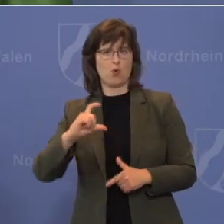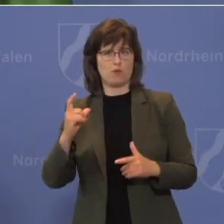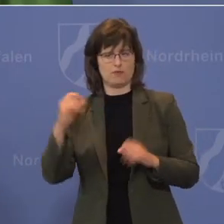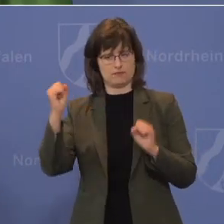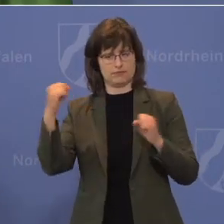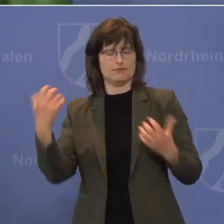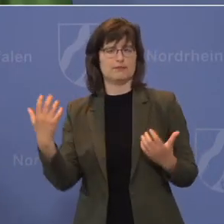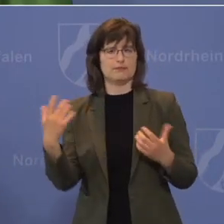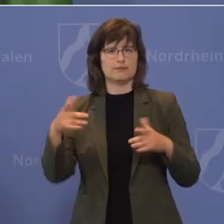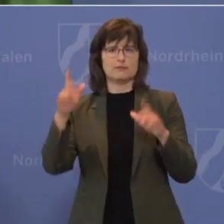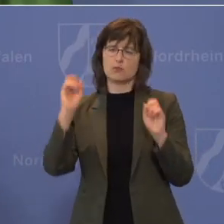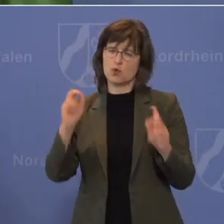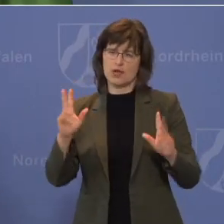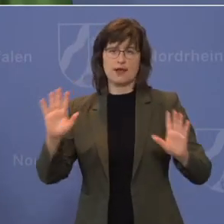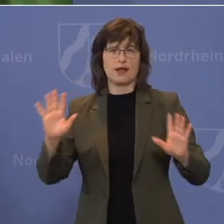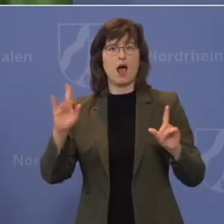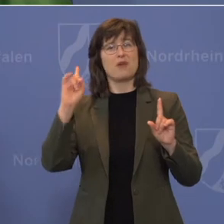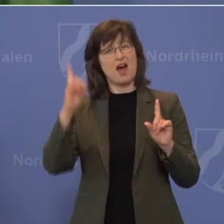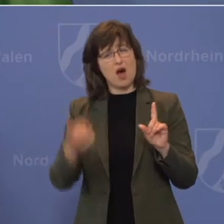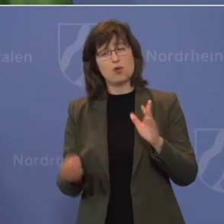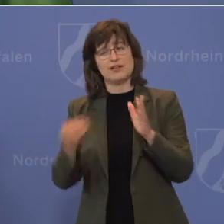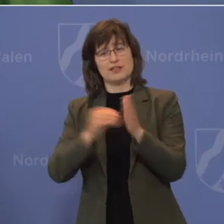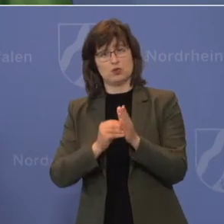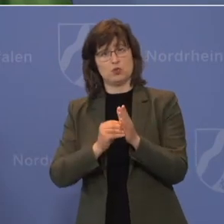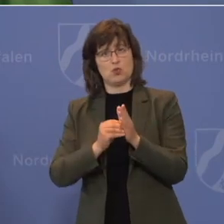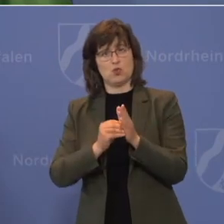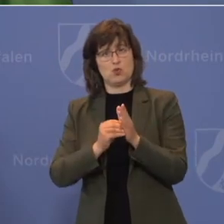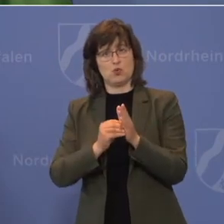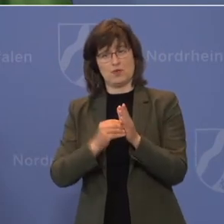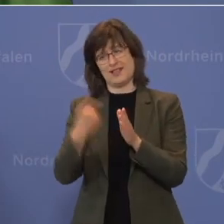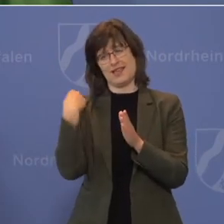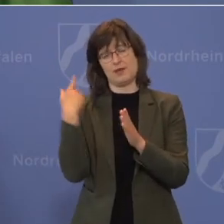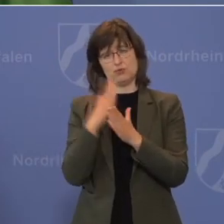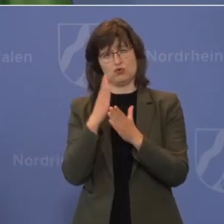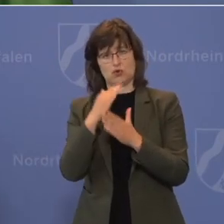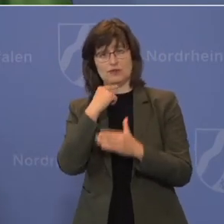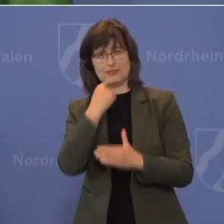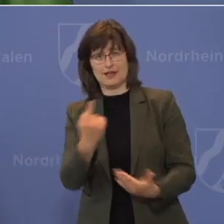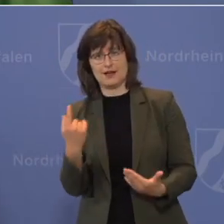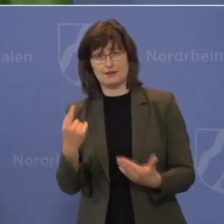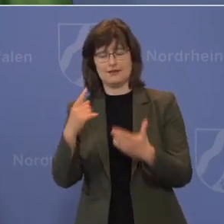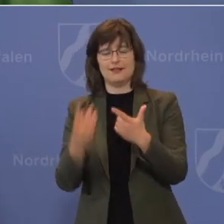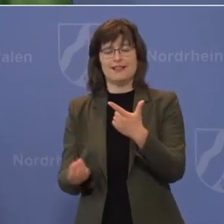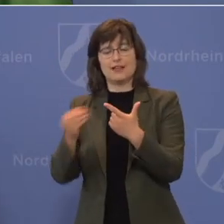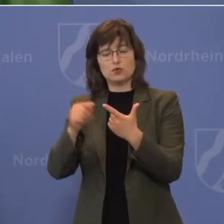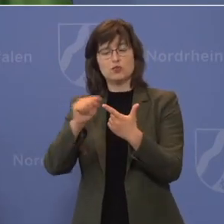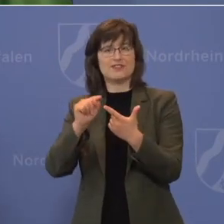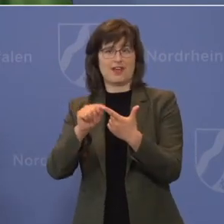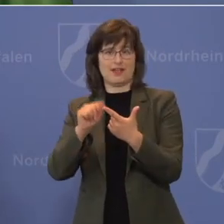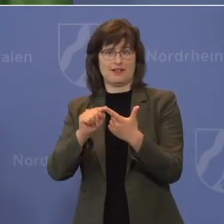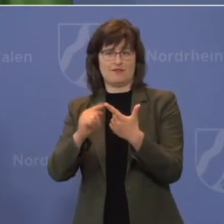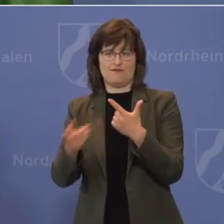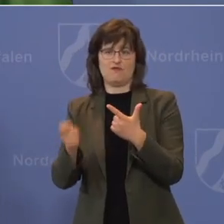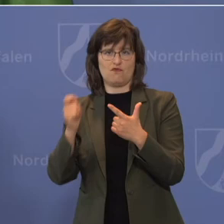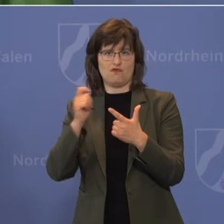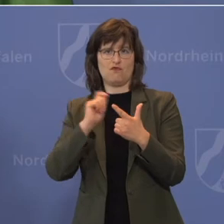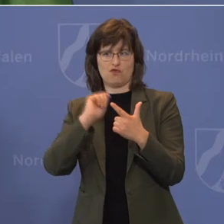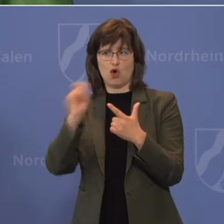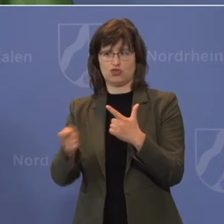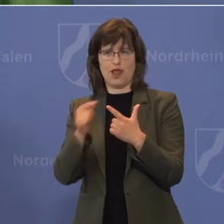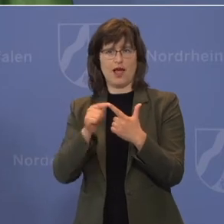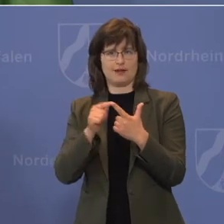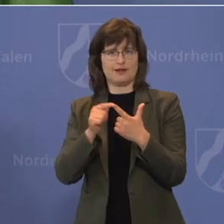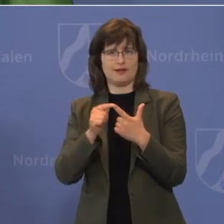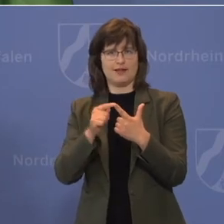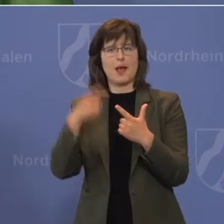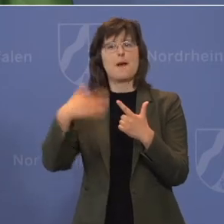hat eben auch, und das habe ich eben auch hervorgehoben, einen anderen weiteren Vorschlag jetzt gemacht,